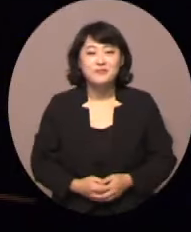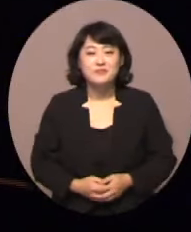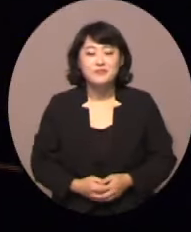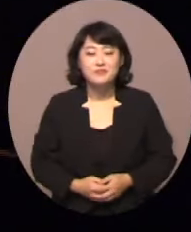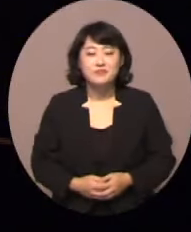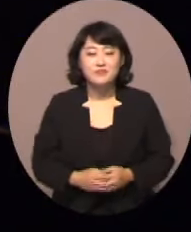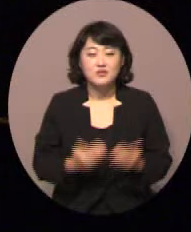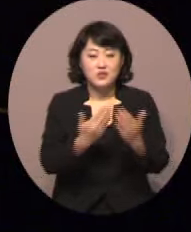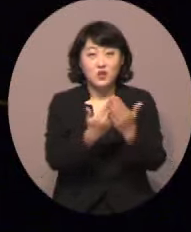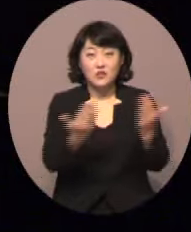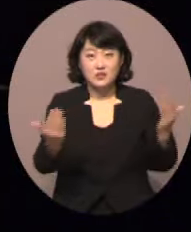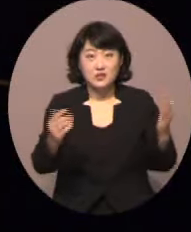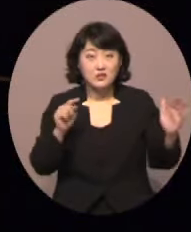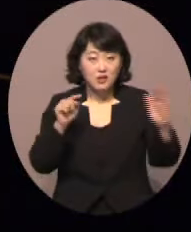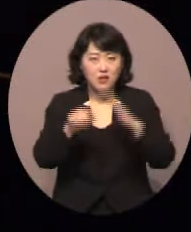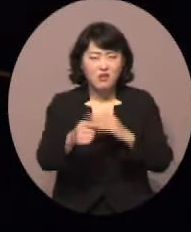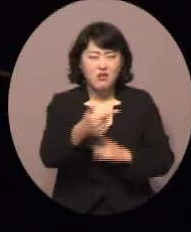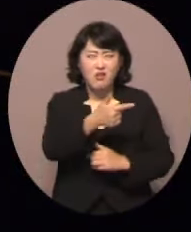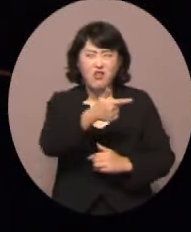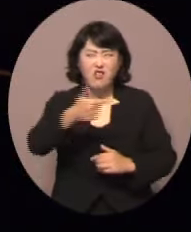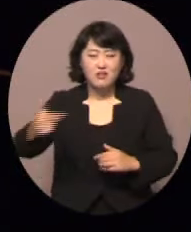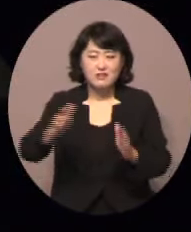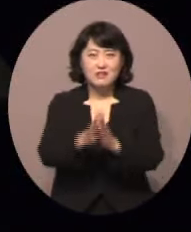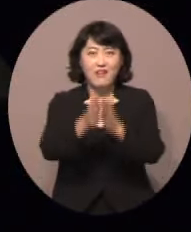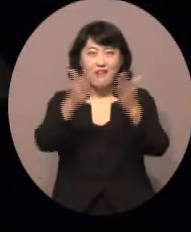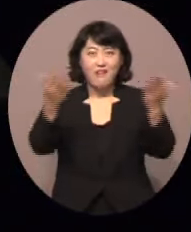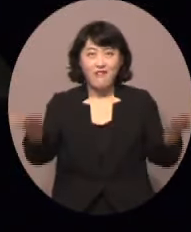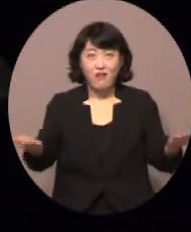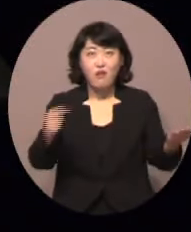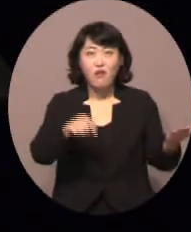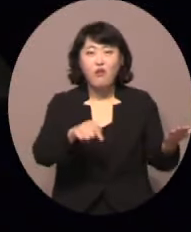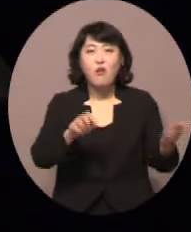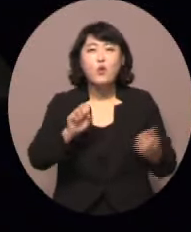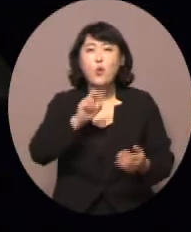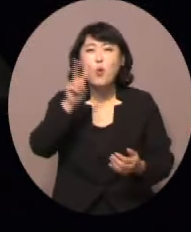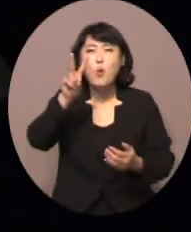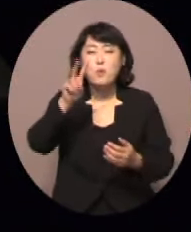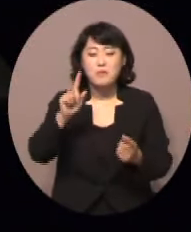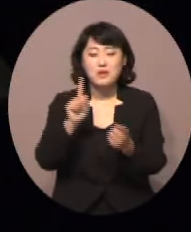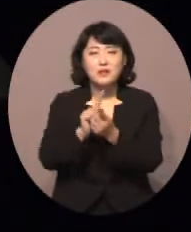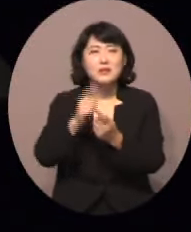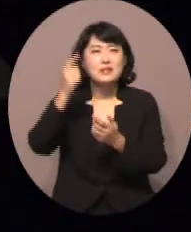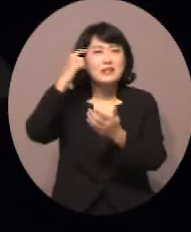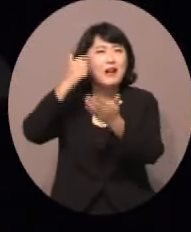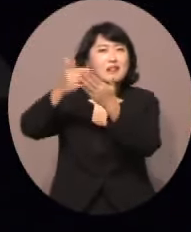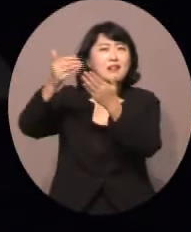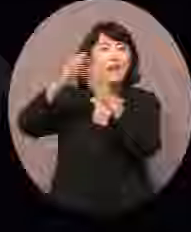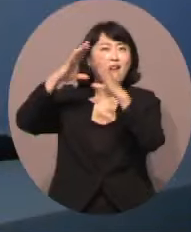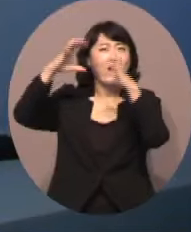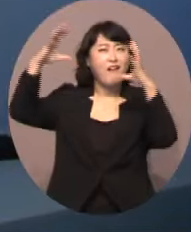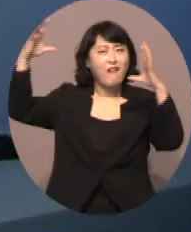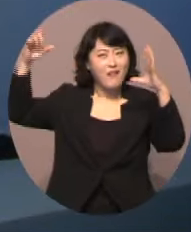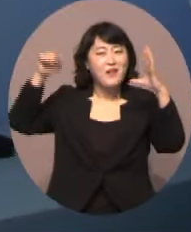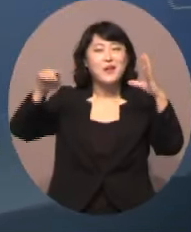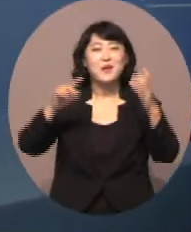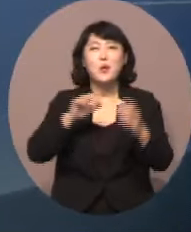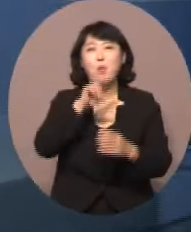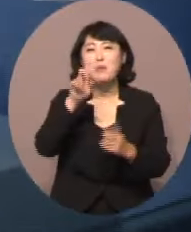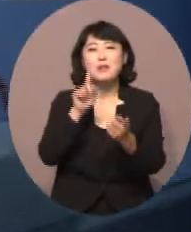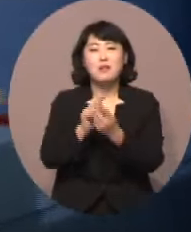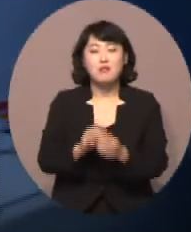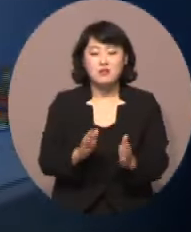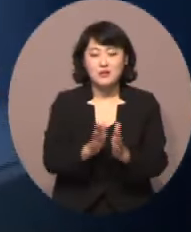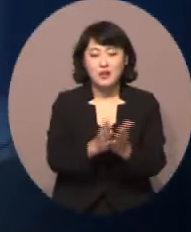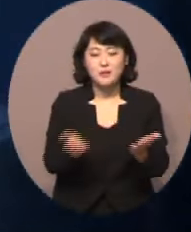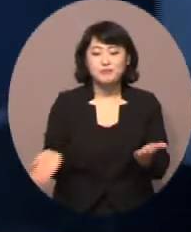전시장에 들어서자마자 펼쳐져 있는 커다란 책. 백제시대의 용을 만나는 상상의 여정을 안내합니다. 마치 책장을